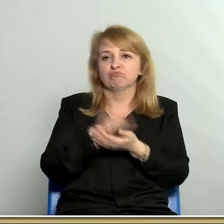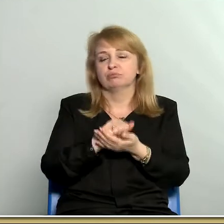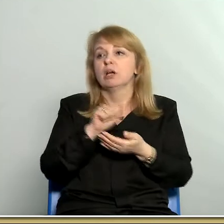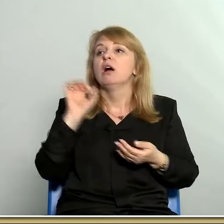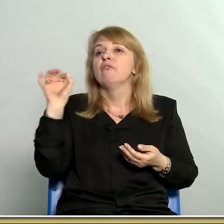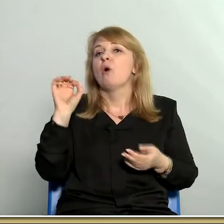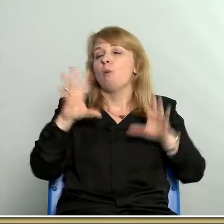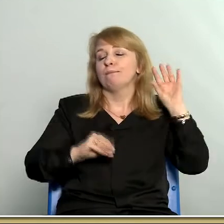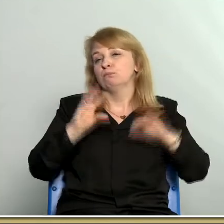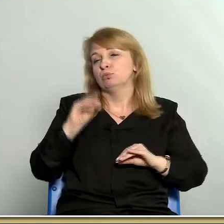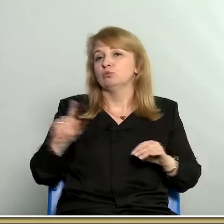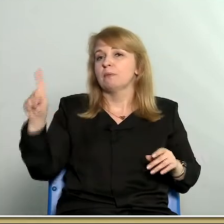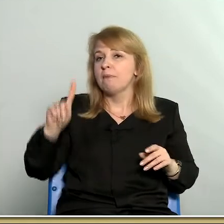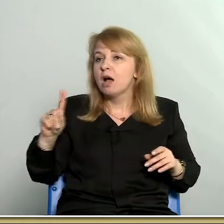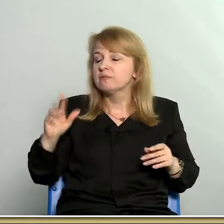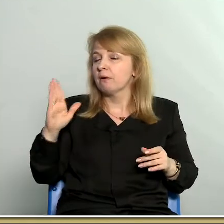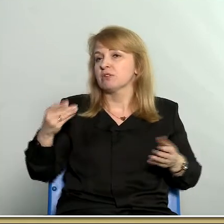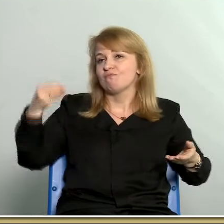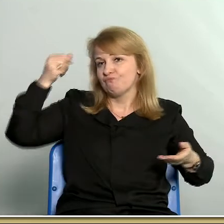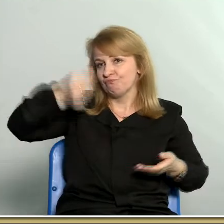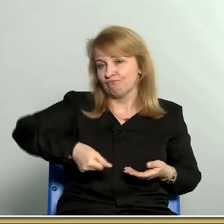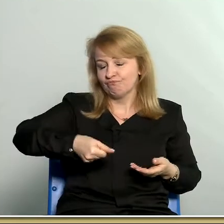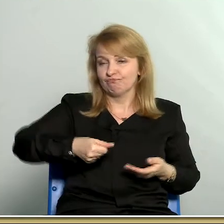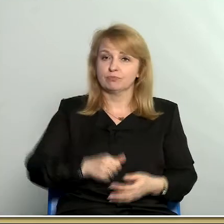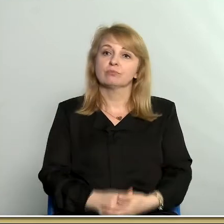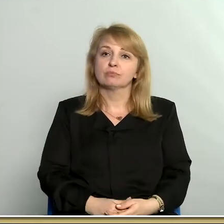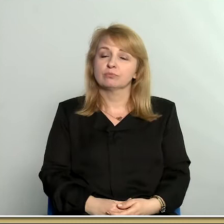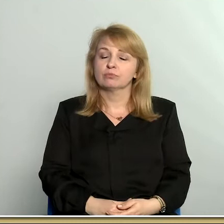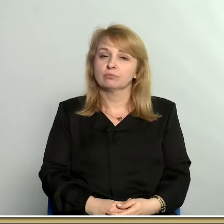państwa, który mamy tutaj dedykowany w dość dużej, relatywnie wysokości.